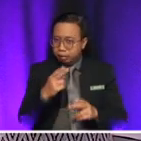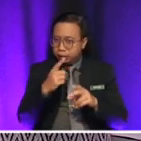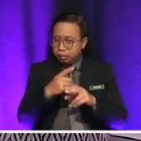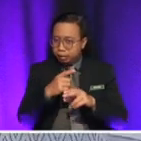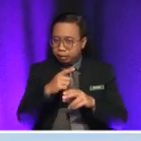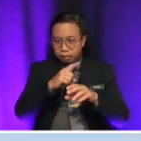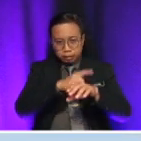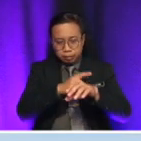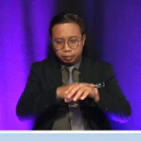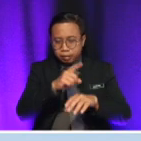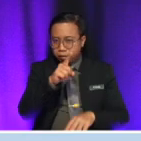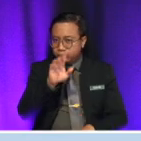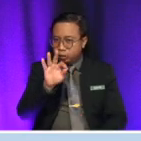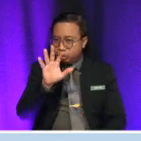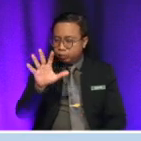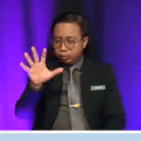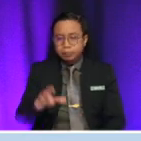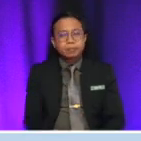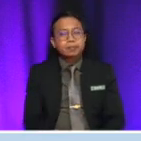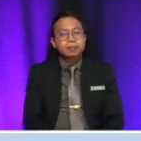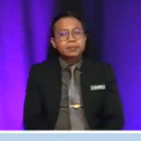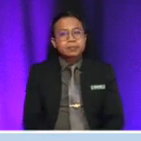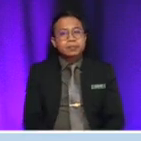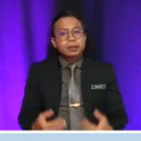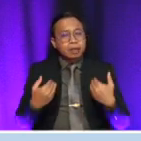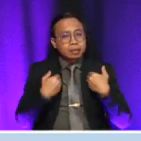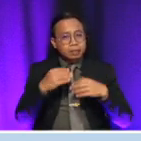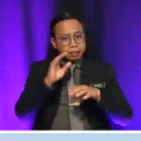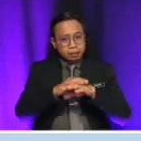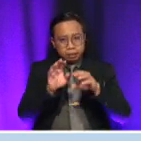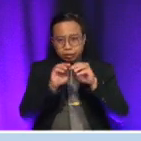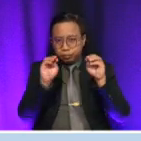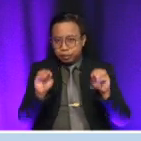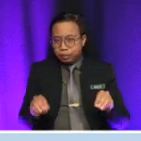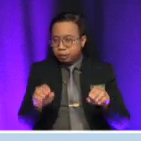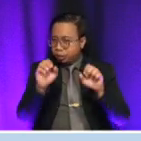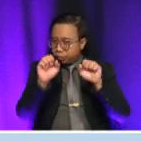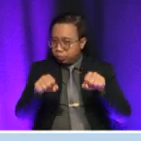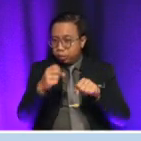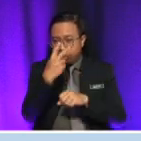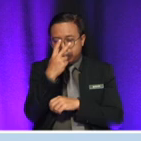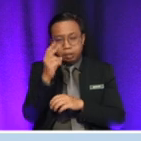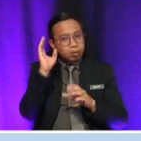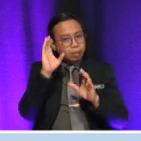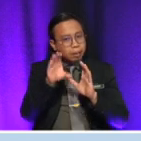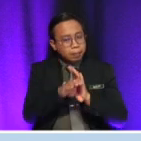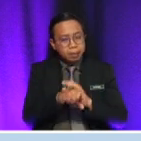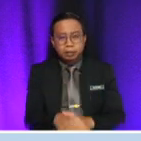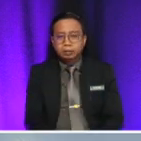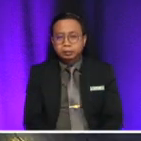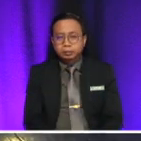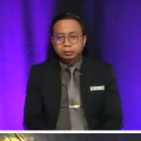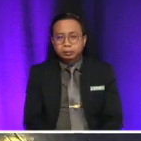Tengah berkemping ataupun Adi di atas meja Ivan kalau Ivan beli nampak gambar tas meja